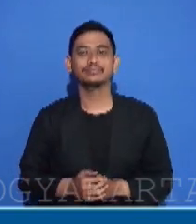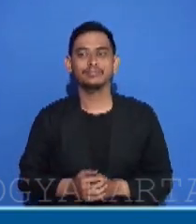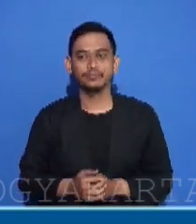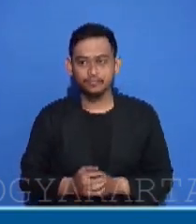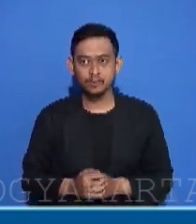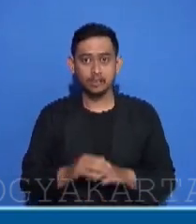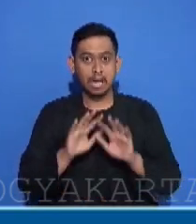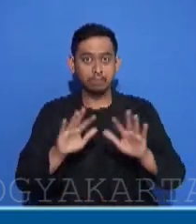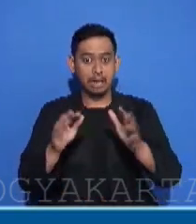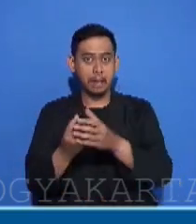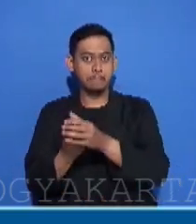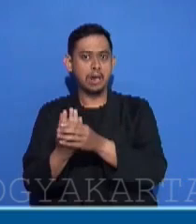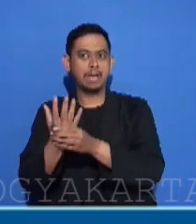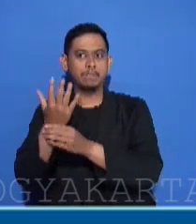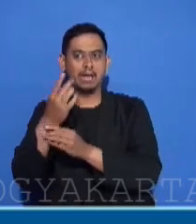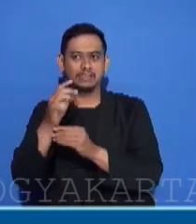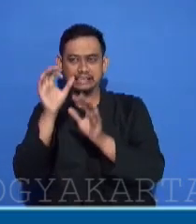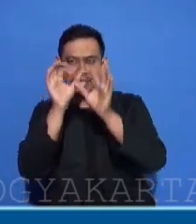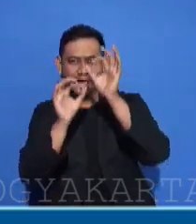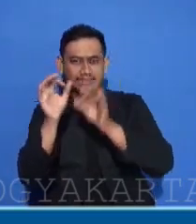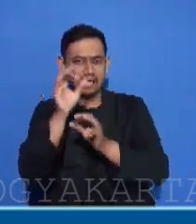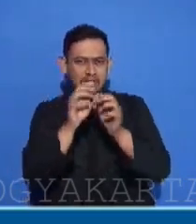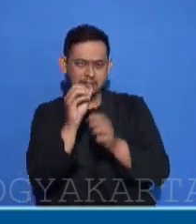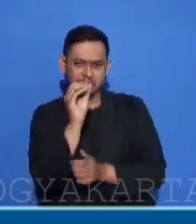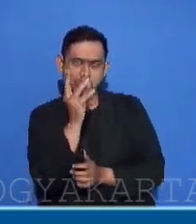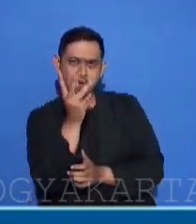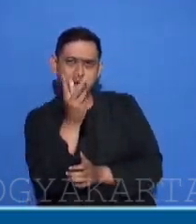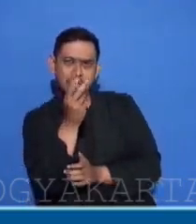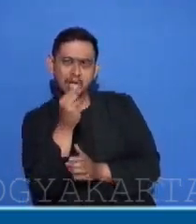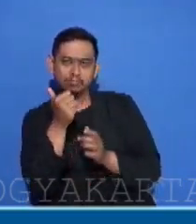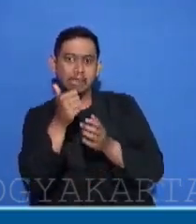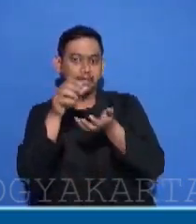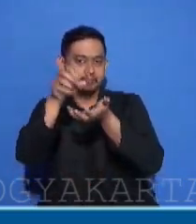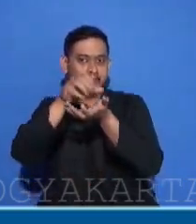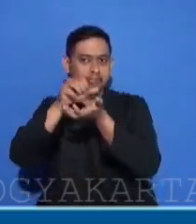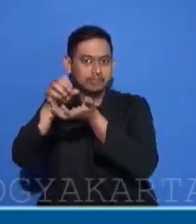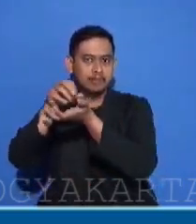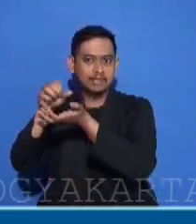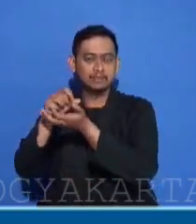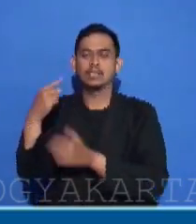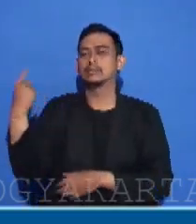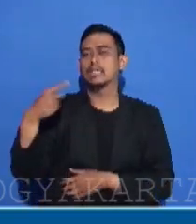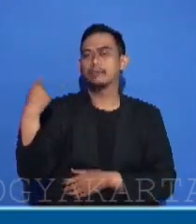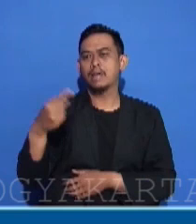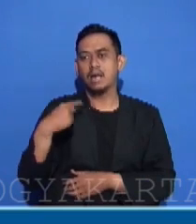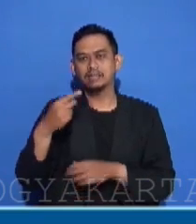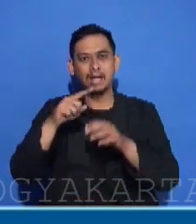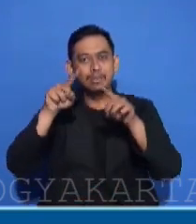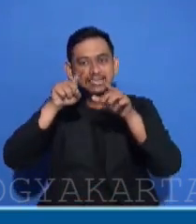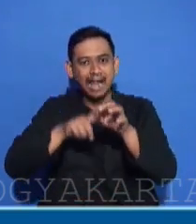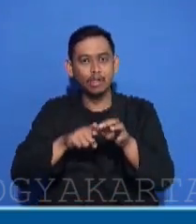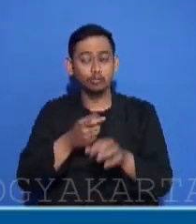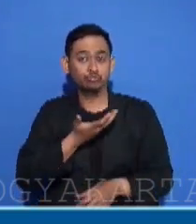Crystal, langkung saya inggih menika saged dipun awaken sak wanci-wanci jumbo kalian kekajenganipun pambu didaya. Saking